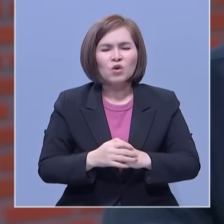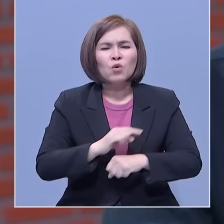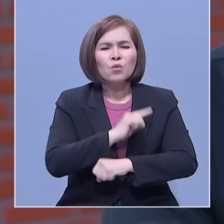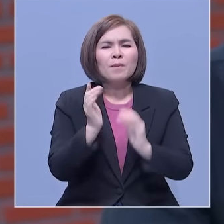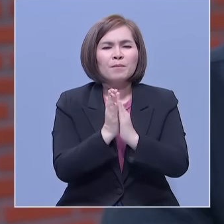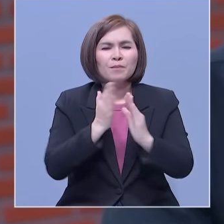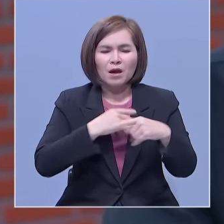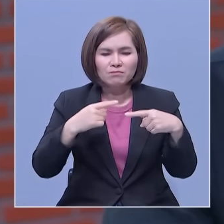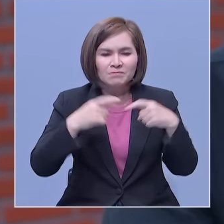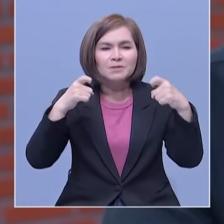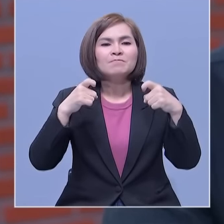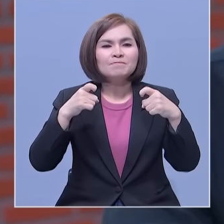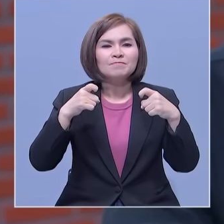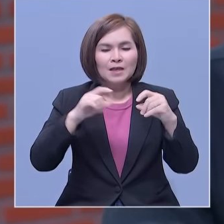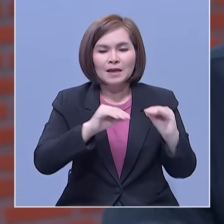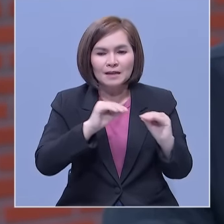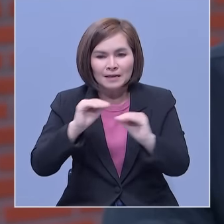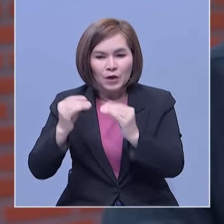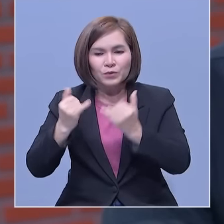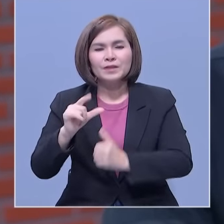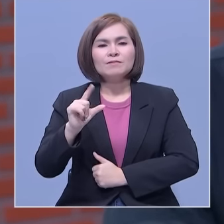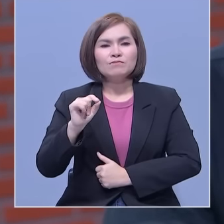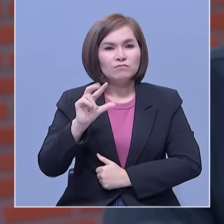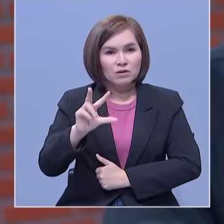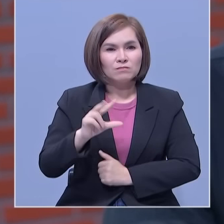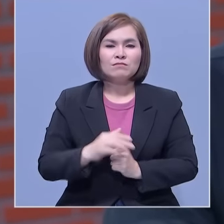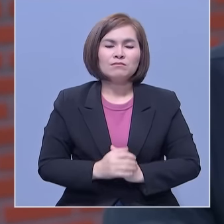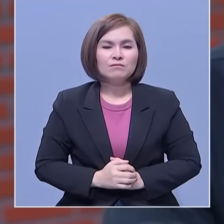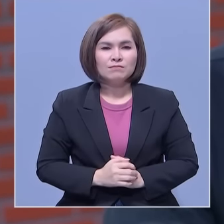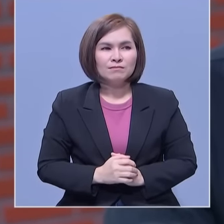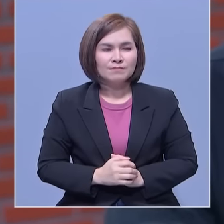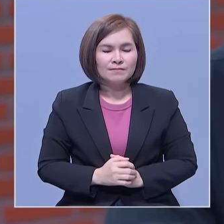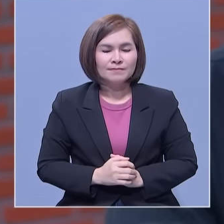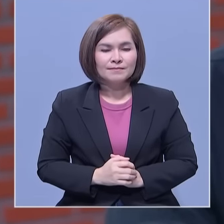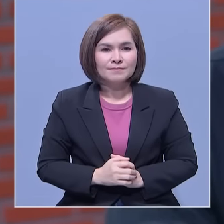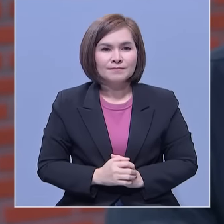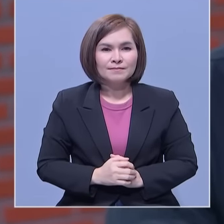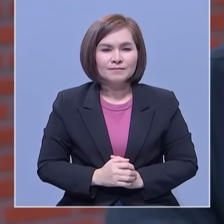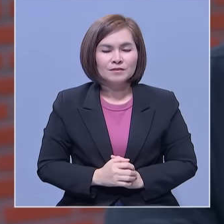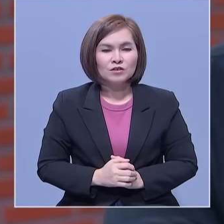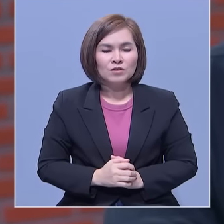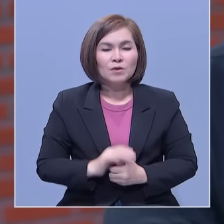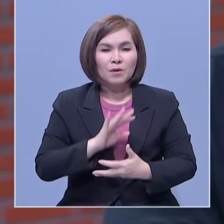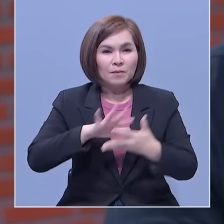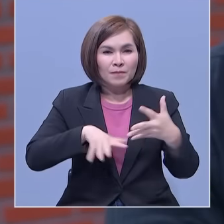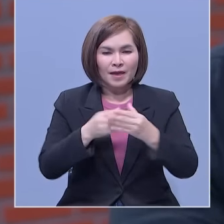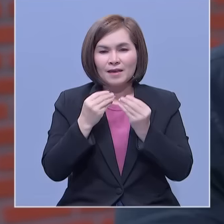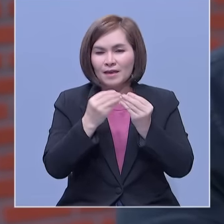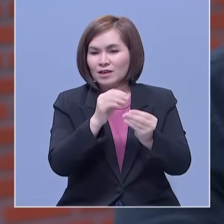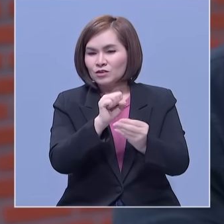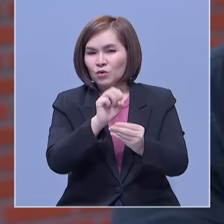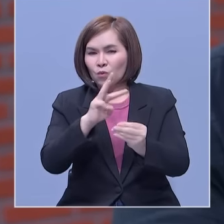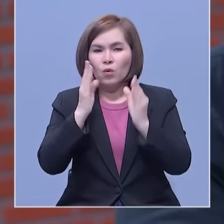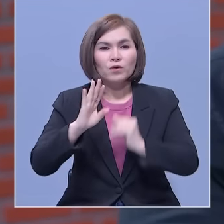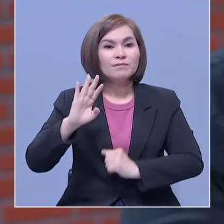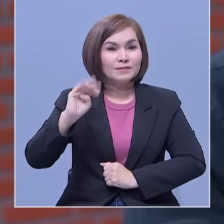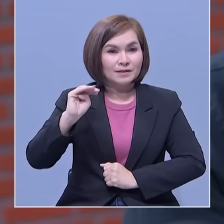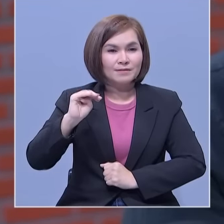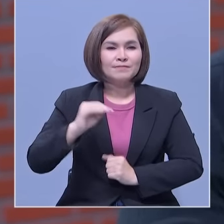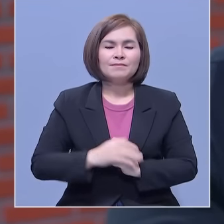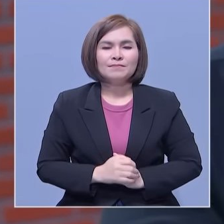เรื่มมาเป็นวันนี้ซะโอมองไปขนาดนั้นอนี่แต่ก็เชื่อนะคะว่าเกมที่ให้ 40สวเอ่อลง